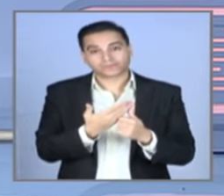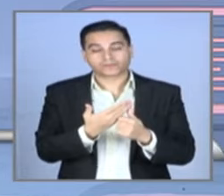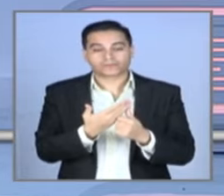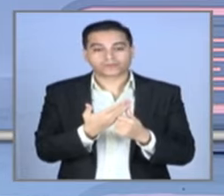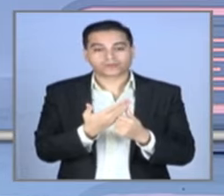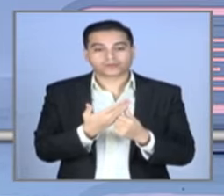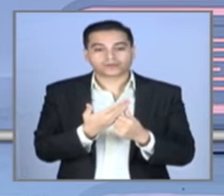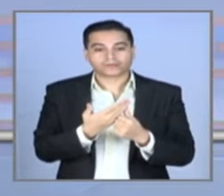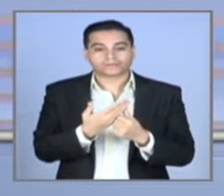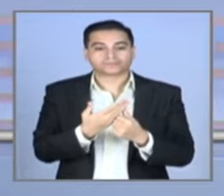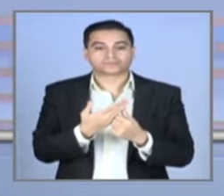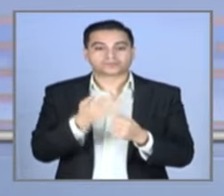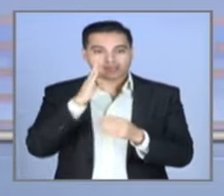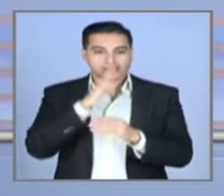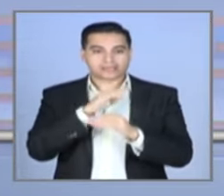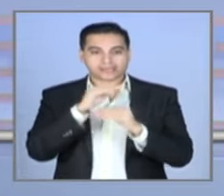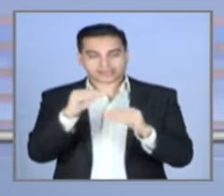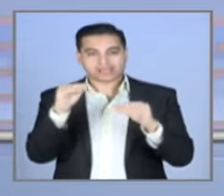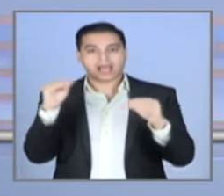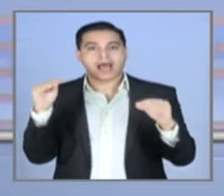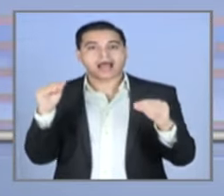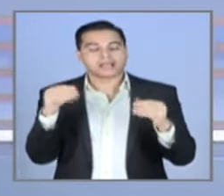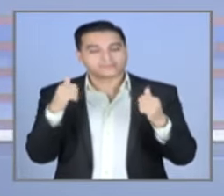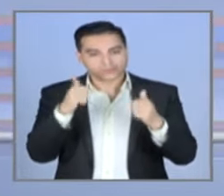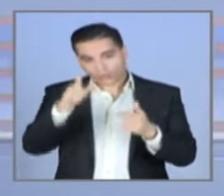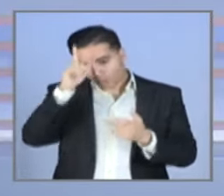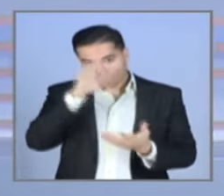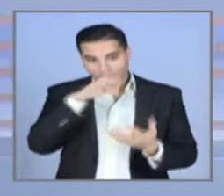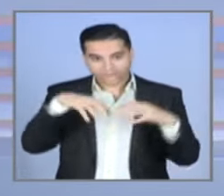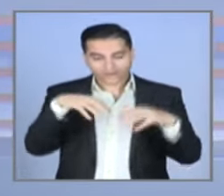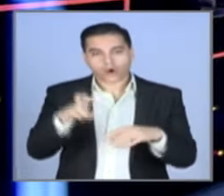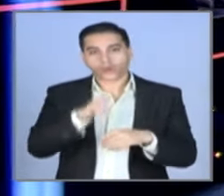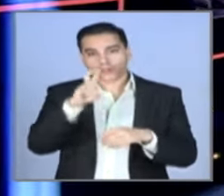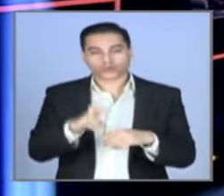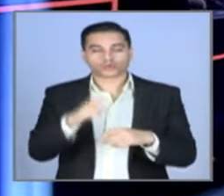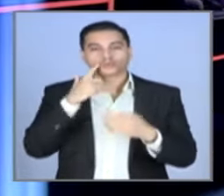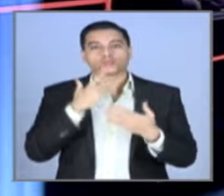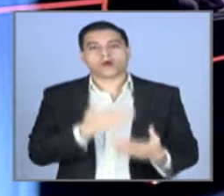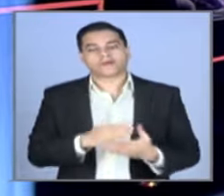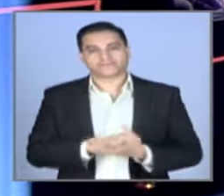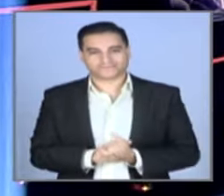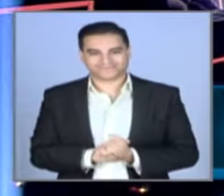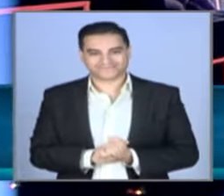بظروفك. علمتك. أتعلم صح؟ جغرافيا، والسؤال هو